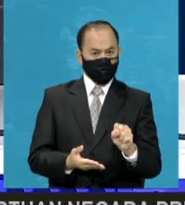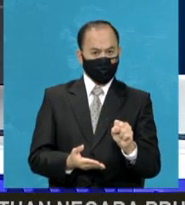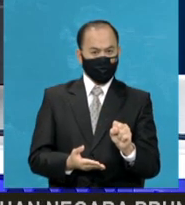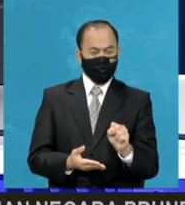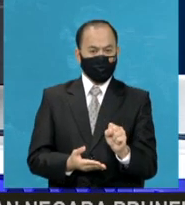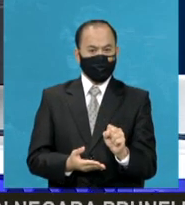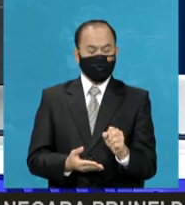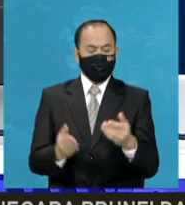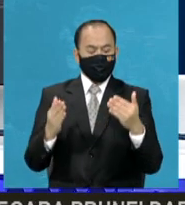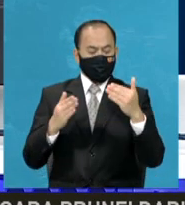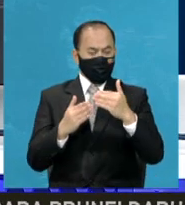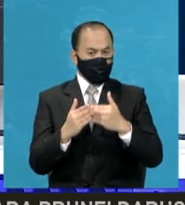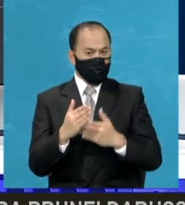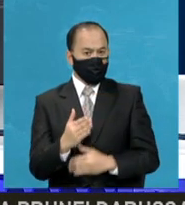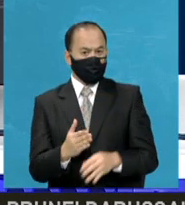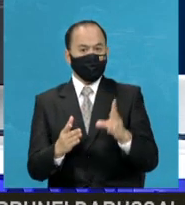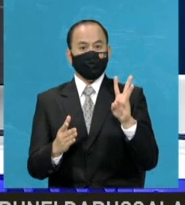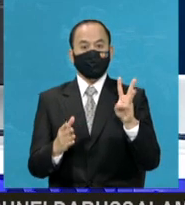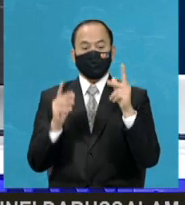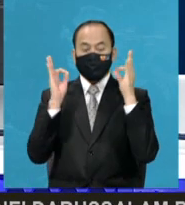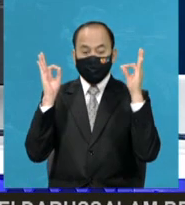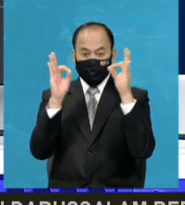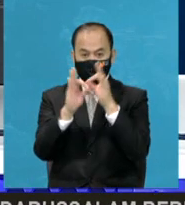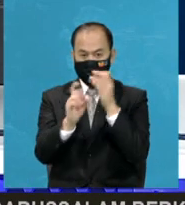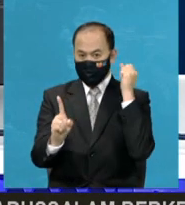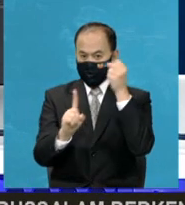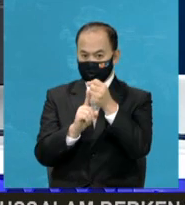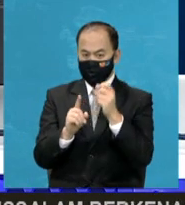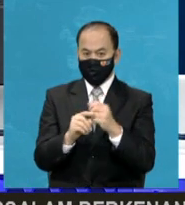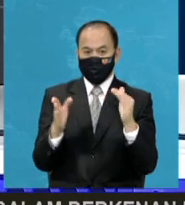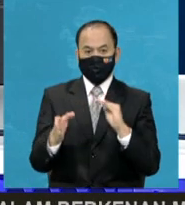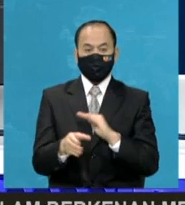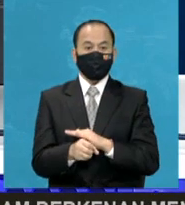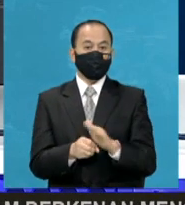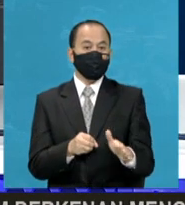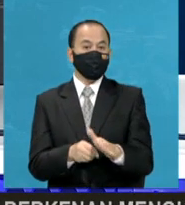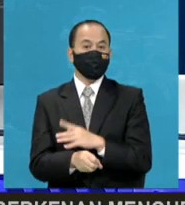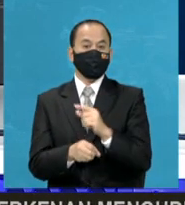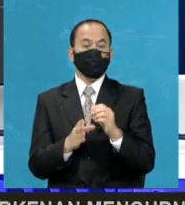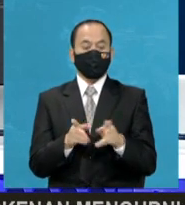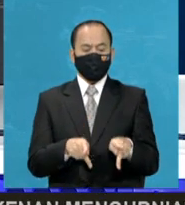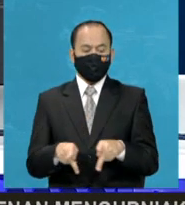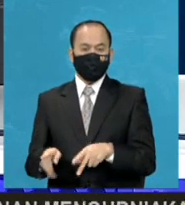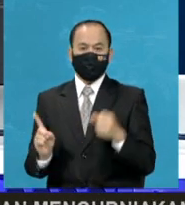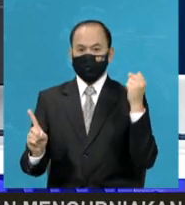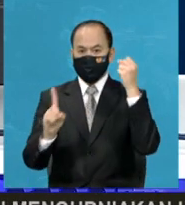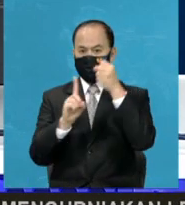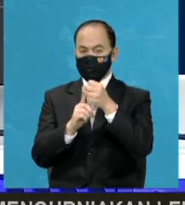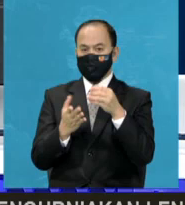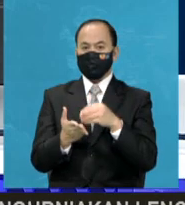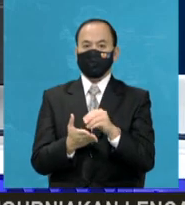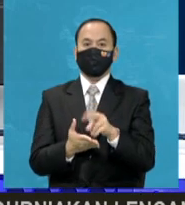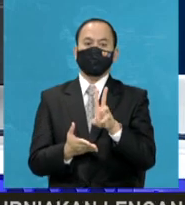sukan menguraikan 6 fokus strategi sebagai pelengkap kepada pelaksanaan plan strategi bagi tahun keuangan